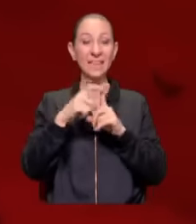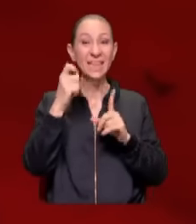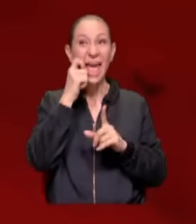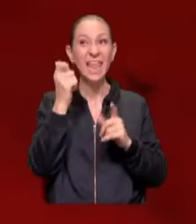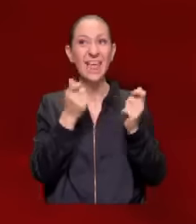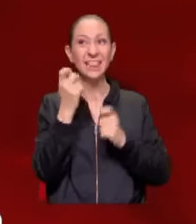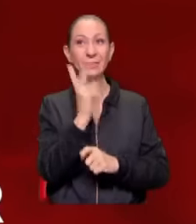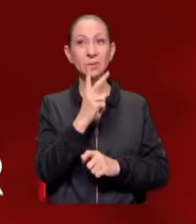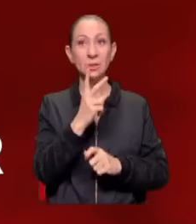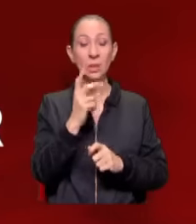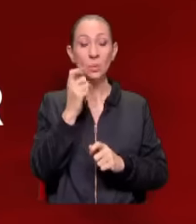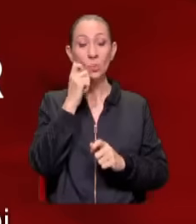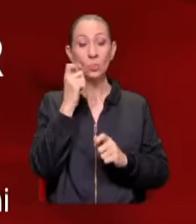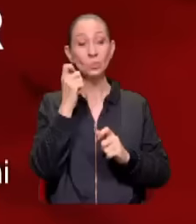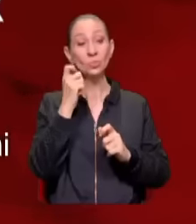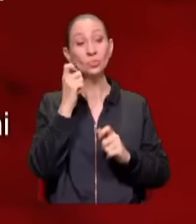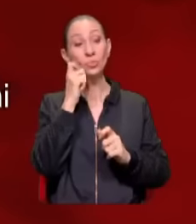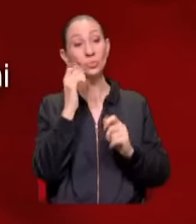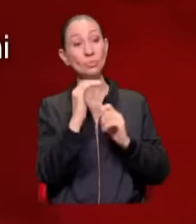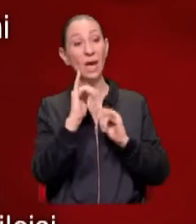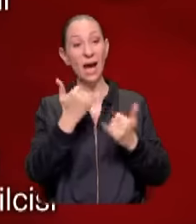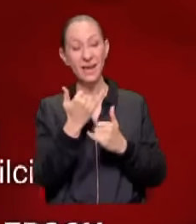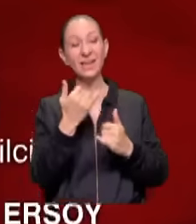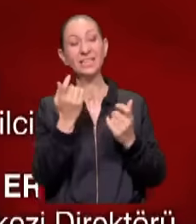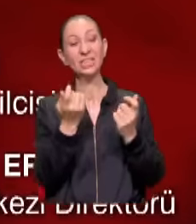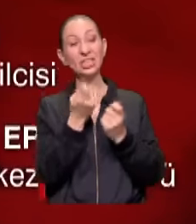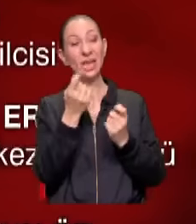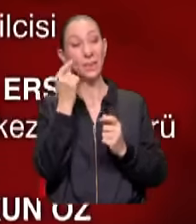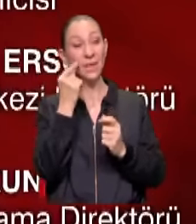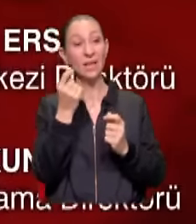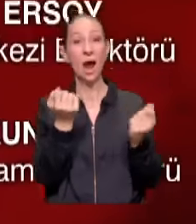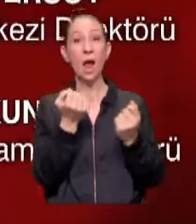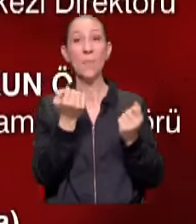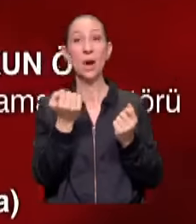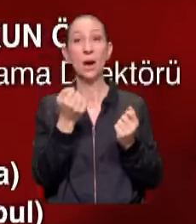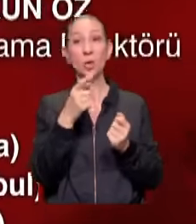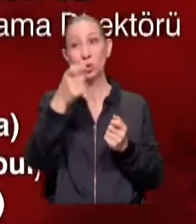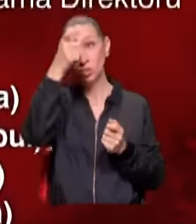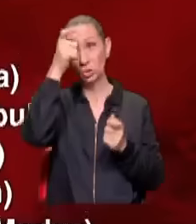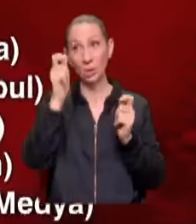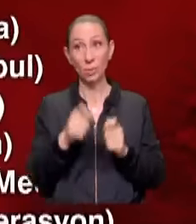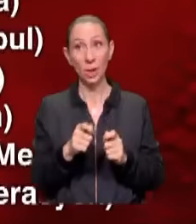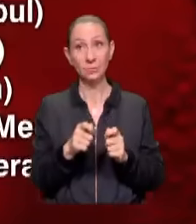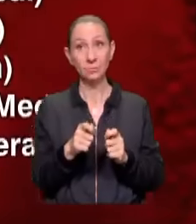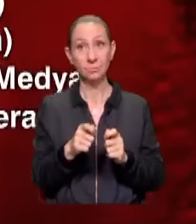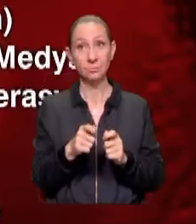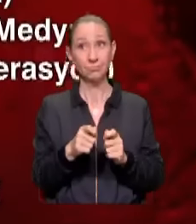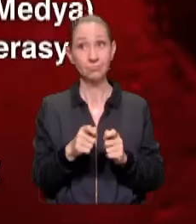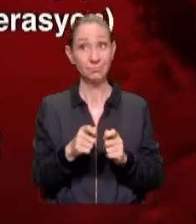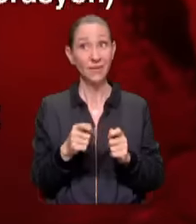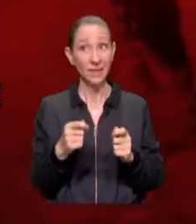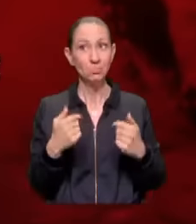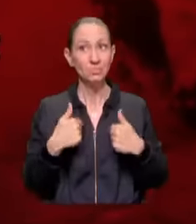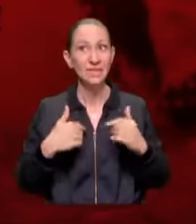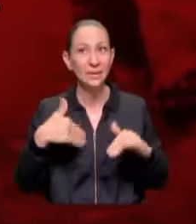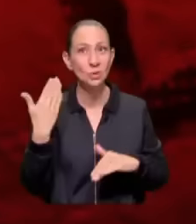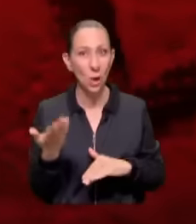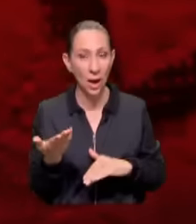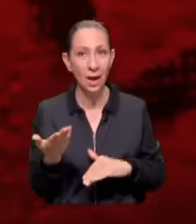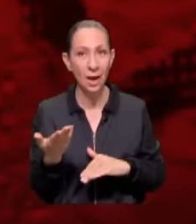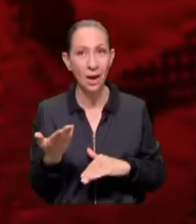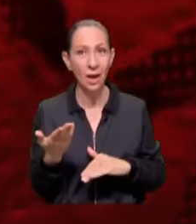tweet'e. Muhafazakar iş adamlarından araba, otomobil. Onu Türkçe yapıyorlar. Efendim bizden sonra